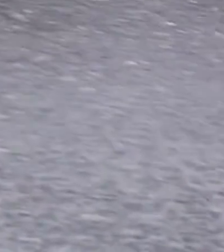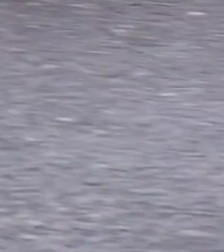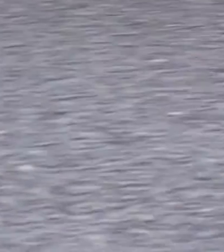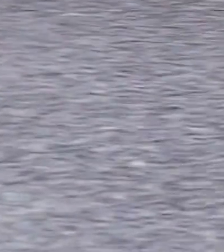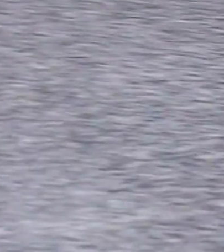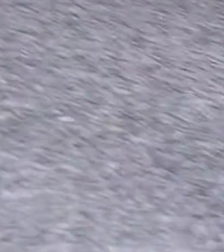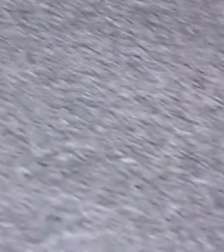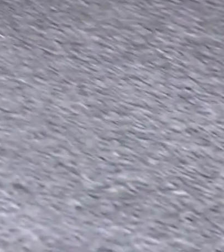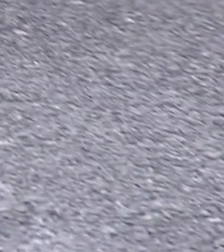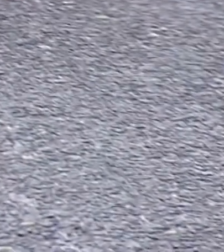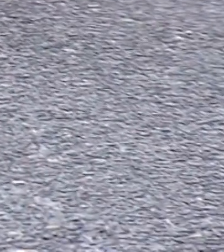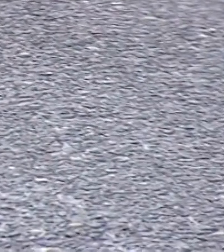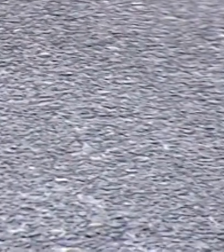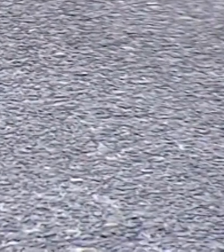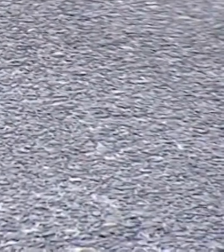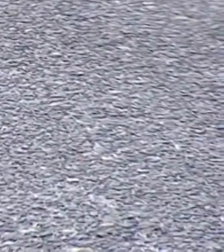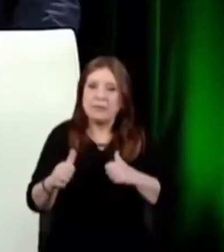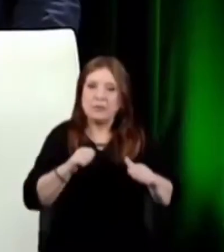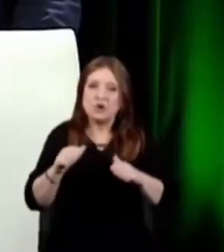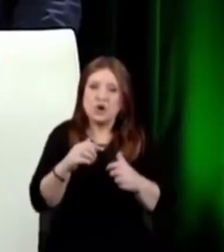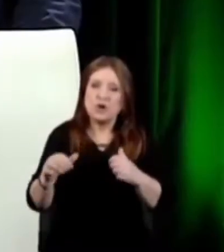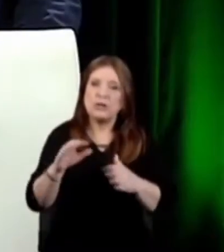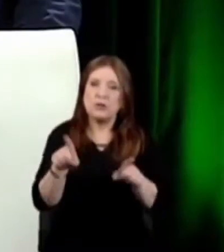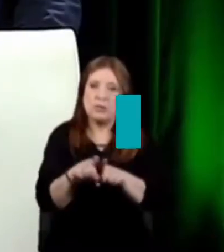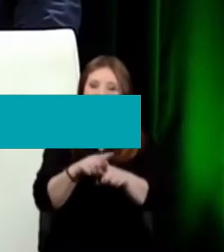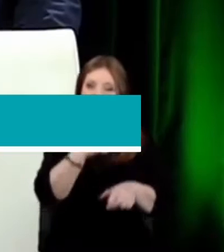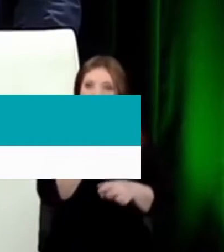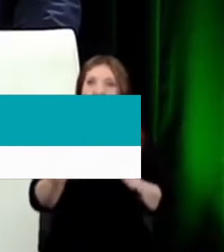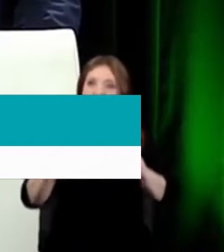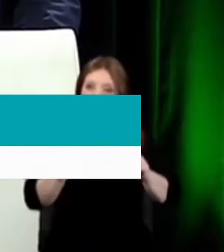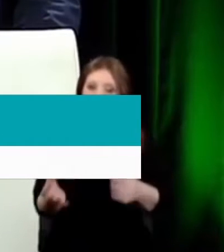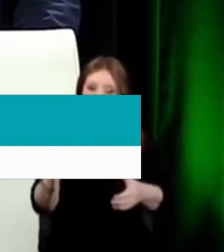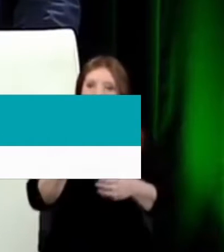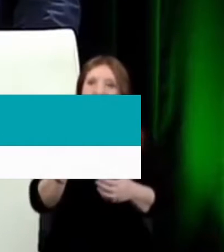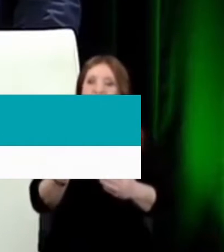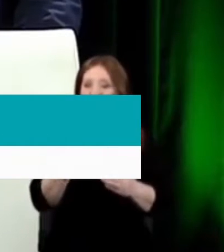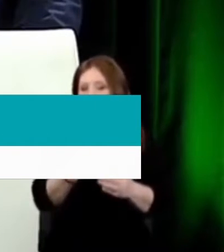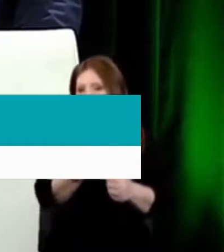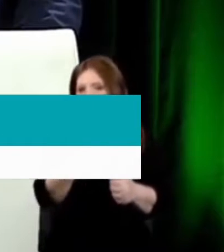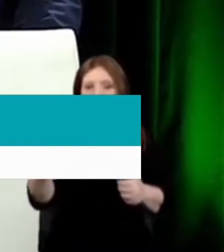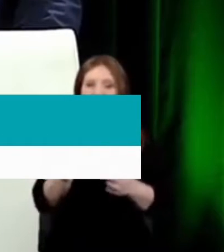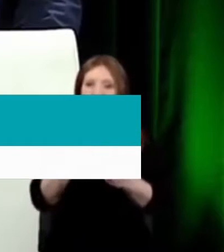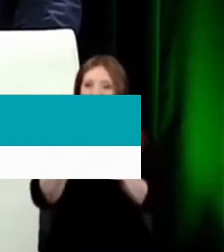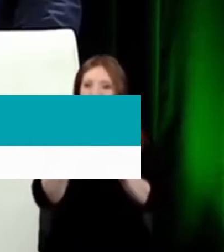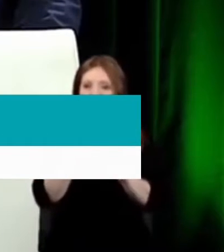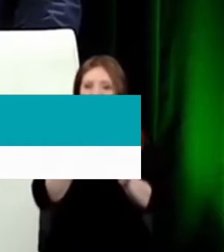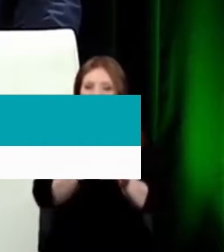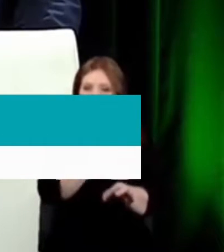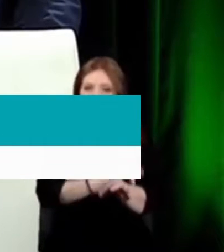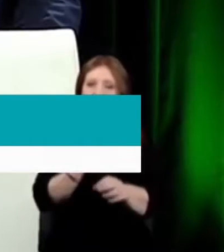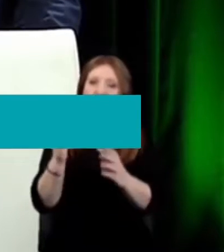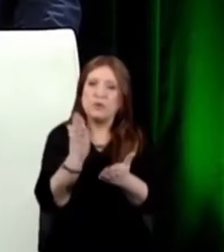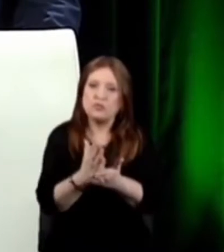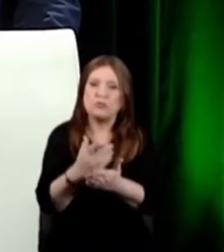samorządy, jak i sami mieszkańcy. Bardzo wiele programów udało się w ostatnich latach uruchomić. Myślę, że ten trójstyk